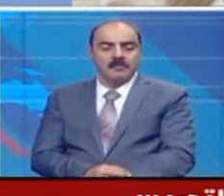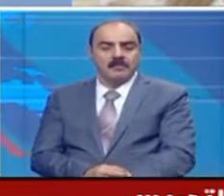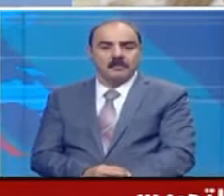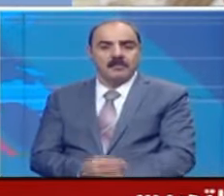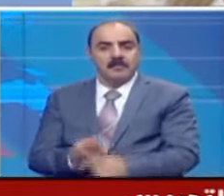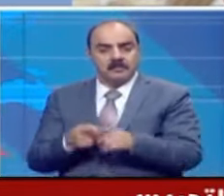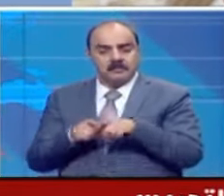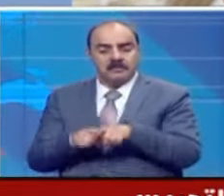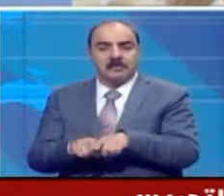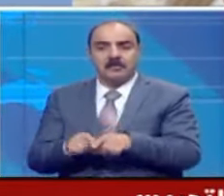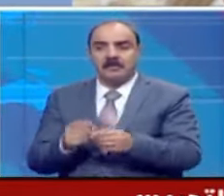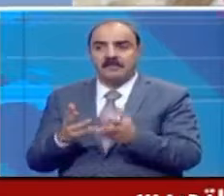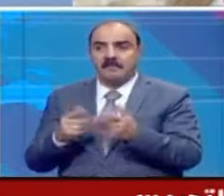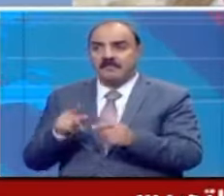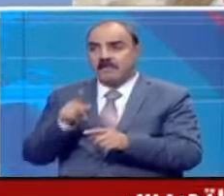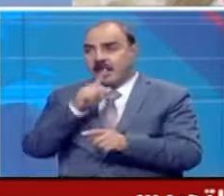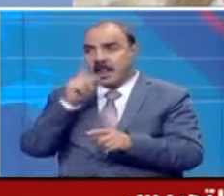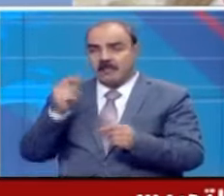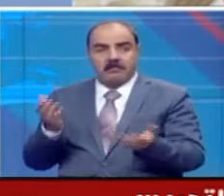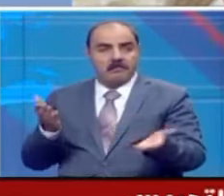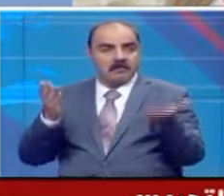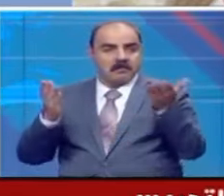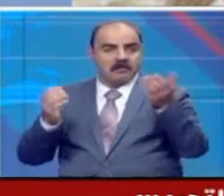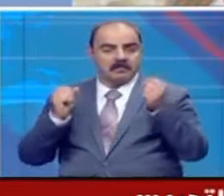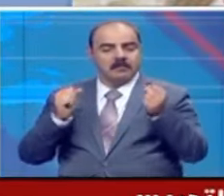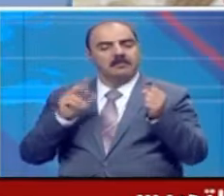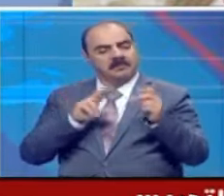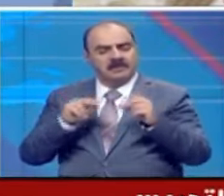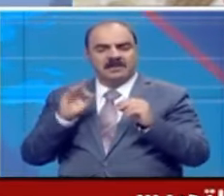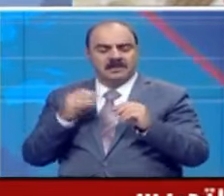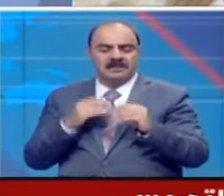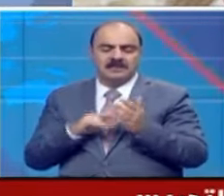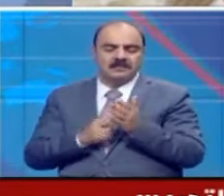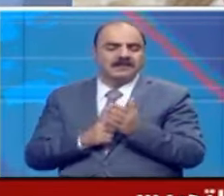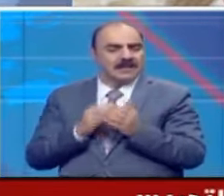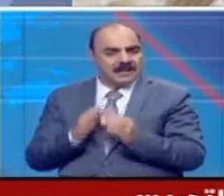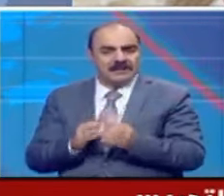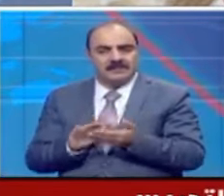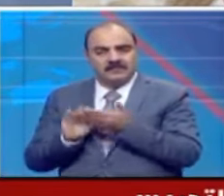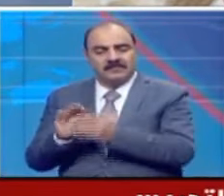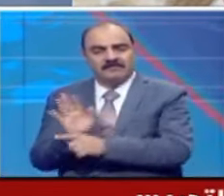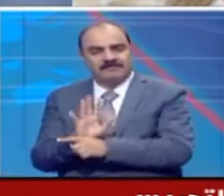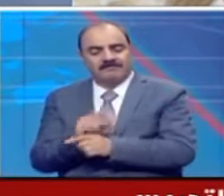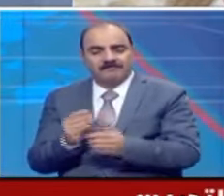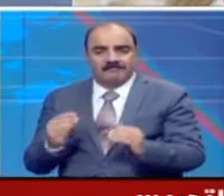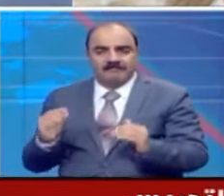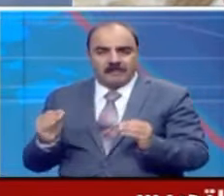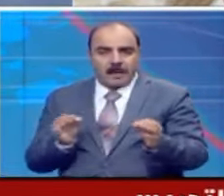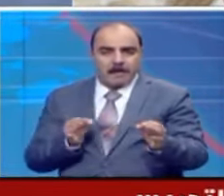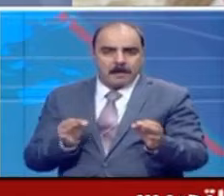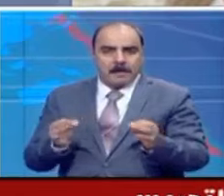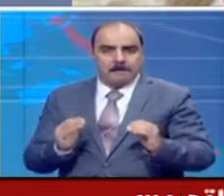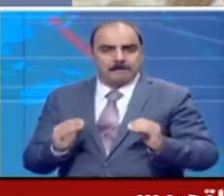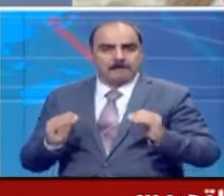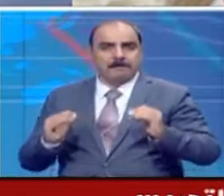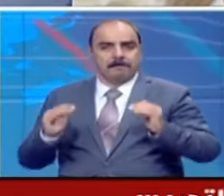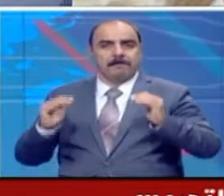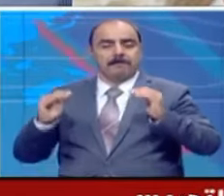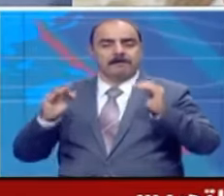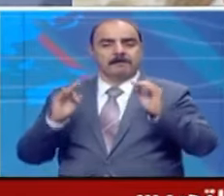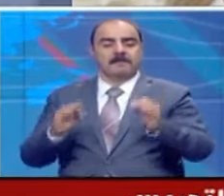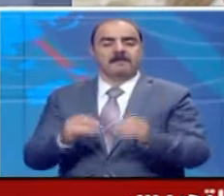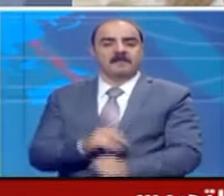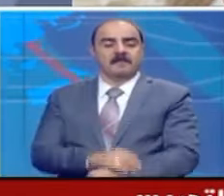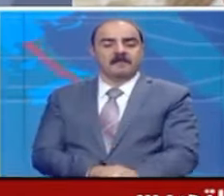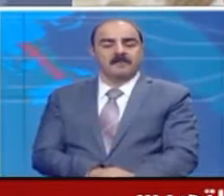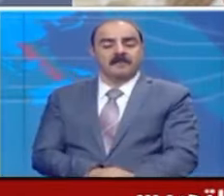تتناسب والظروف الاقتصاديه العالميه الراهنه وتاثيراتها على الاقتصاد المحلي وما احدثته من ارتفاع في اسعار